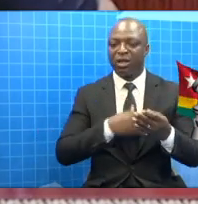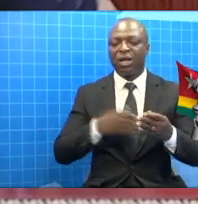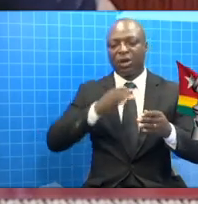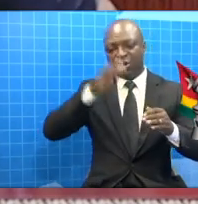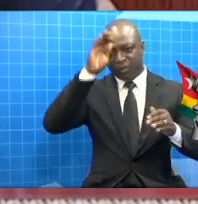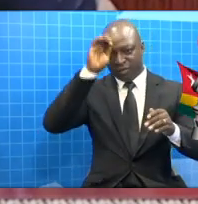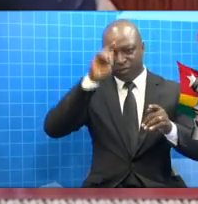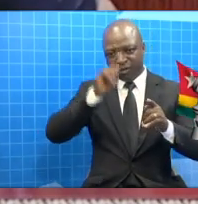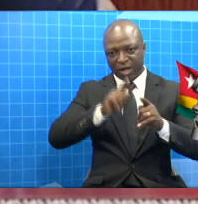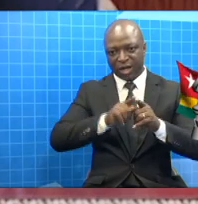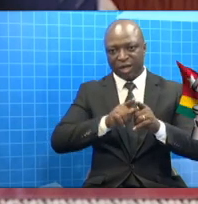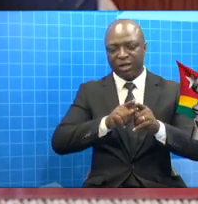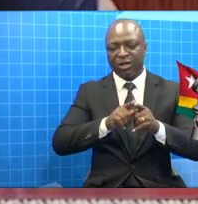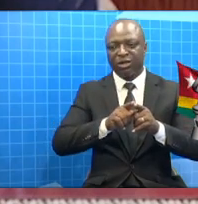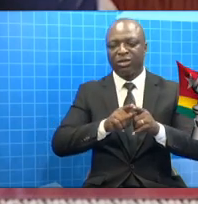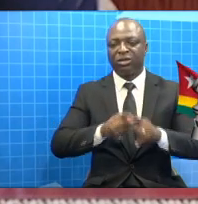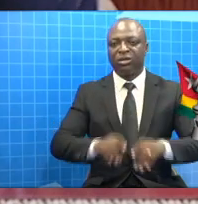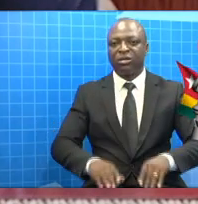frères d'armes.